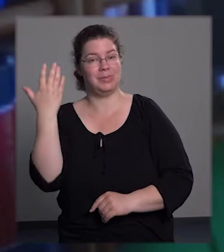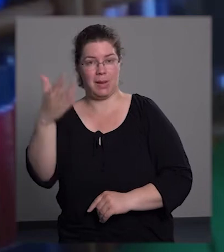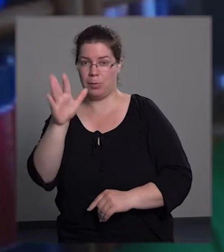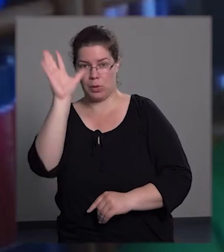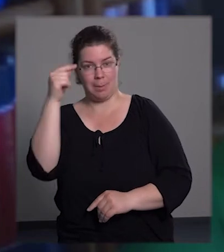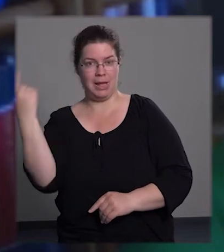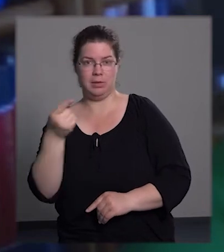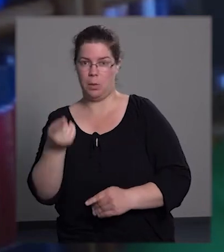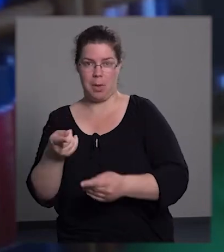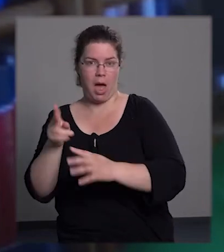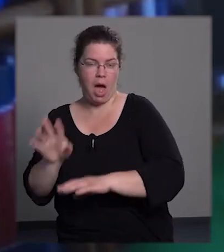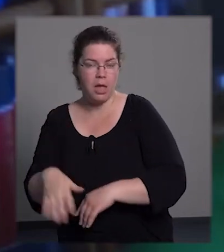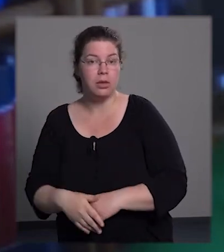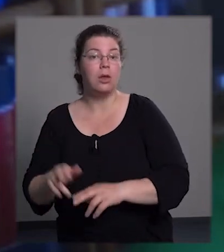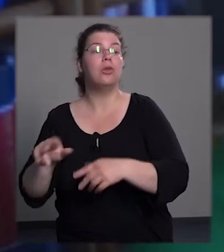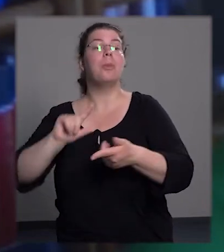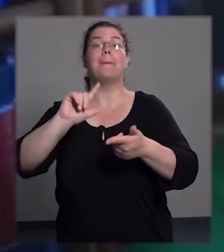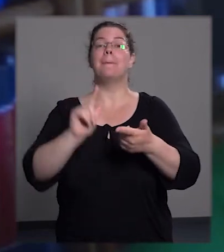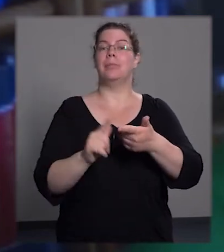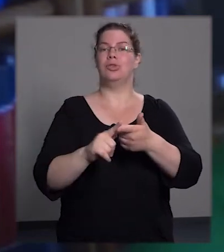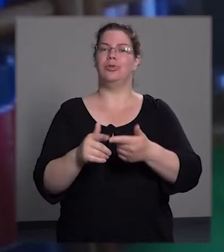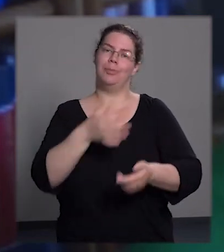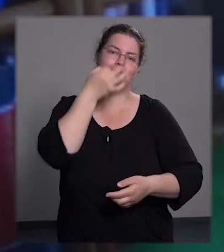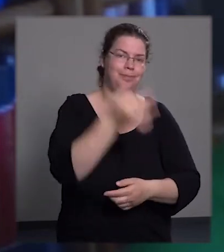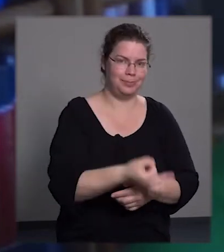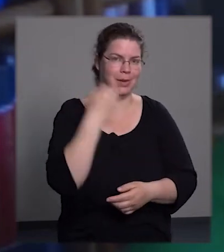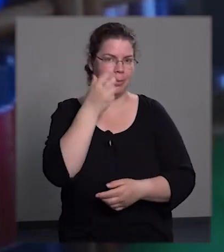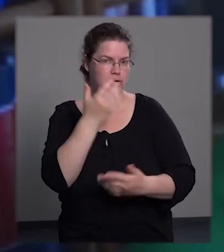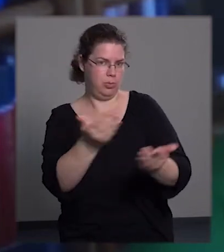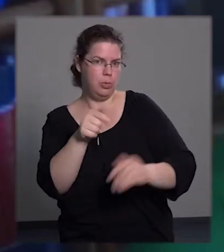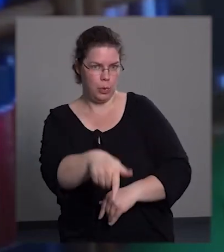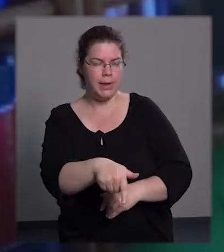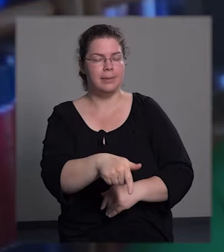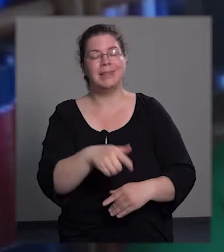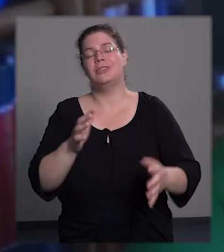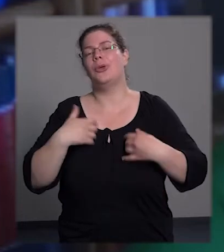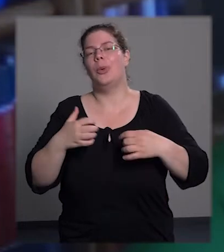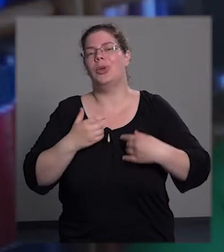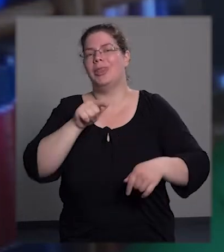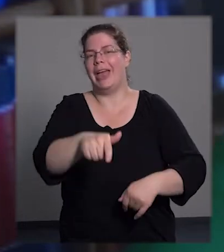második körben jött a Pesterzsébeti Múzeum szóba, és itt nagyon örültek ennek a